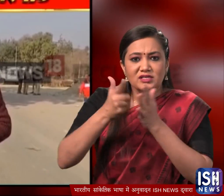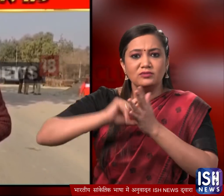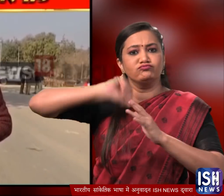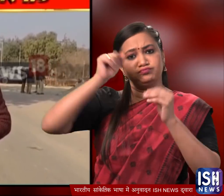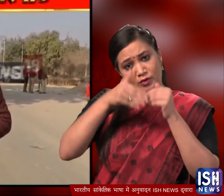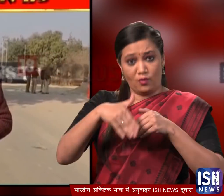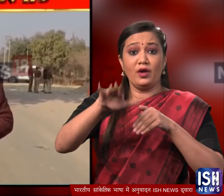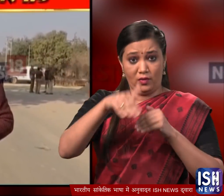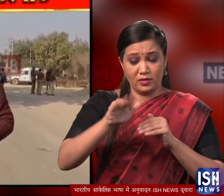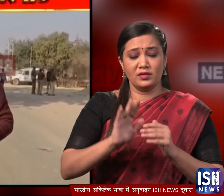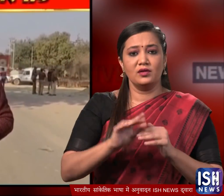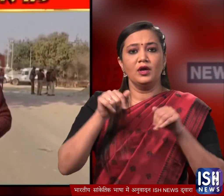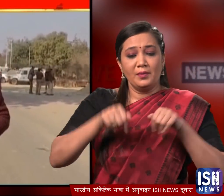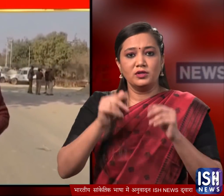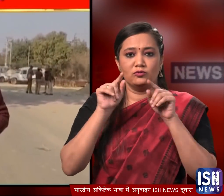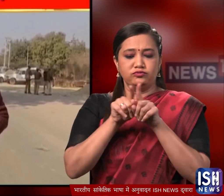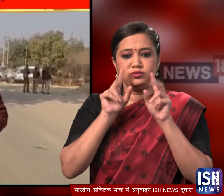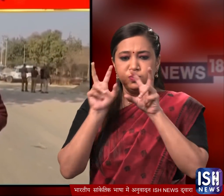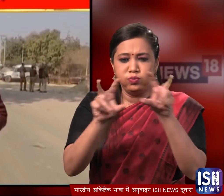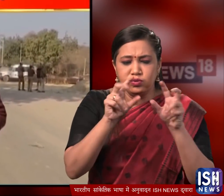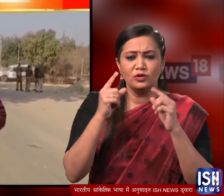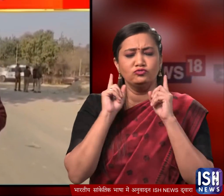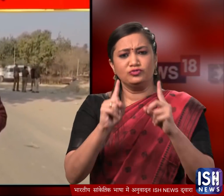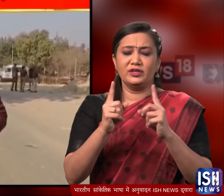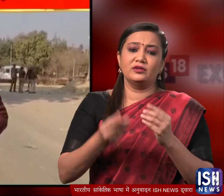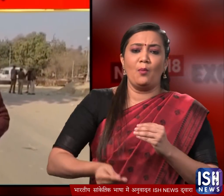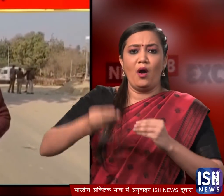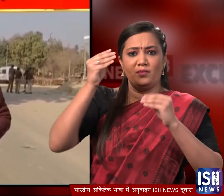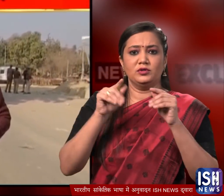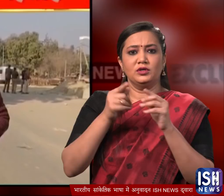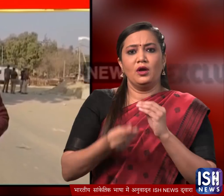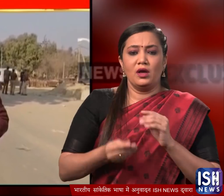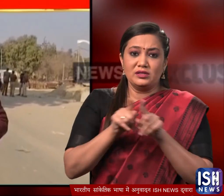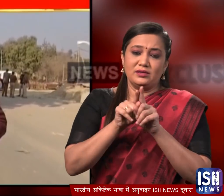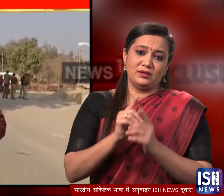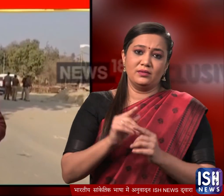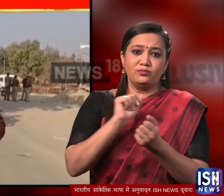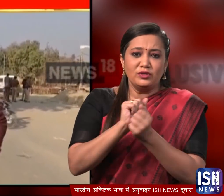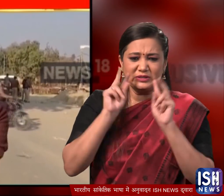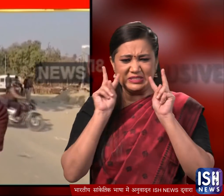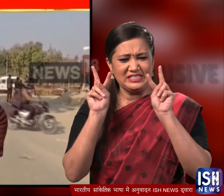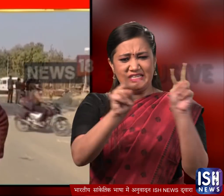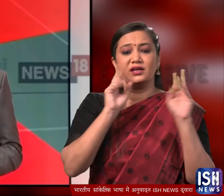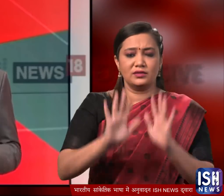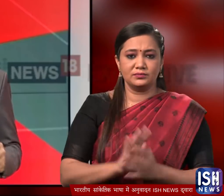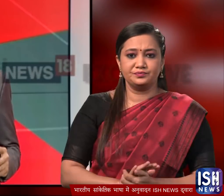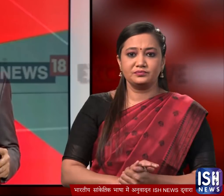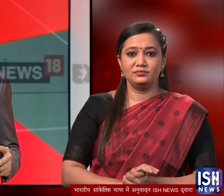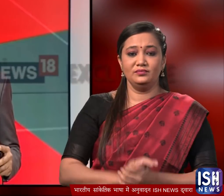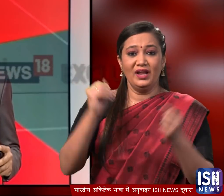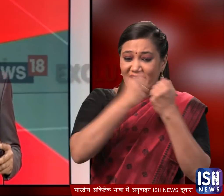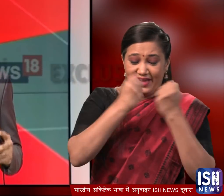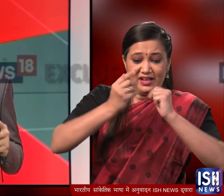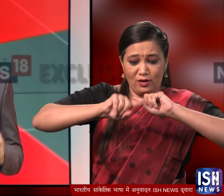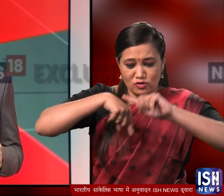है वो किसानों का अभी भी जारी है और जो सिक्योरिटी है उसको पहले की तरह फिर से टाइट किया जा रहा है। वहीं दिल्ली